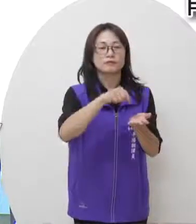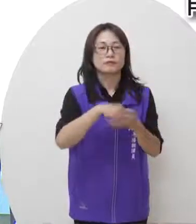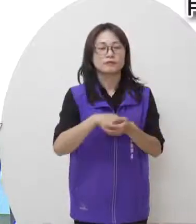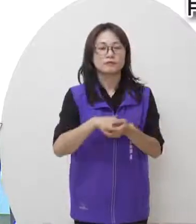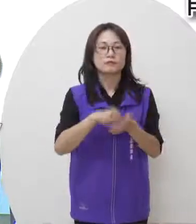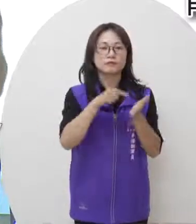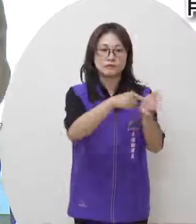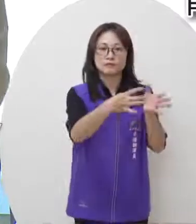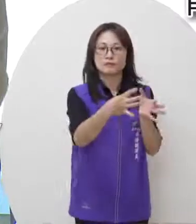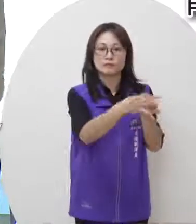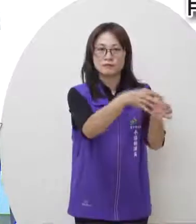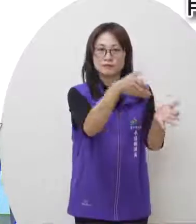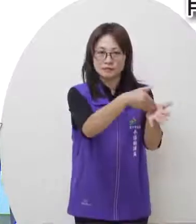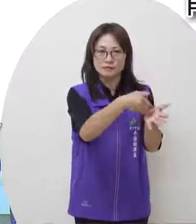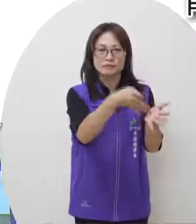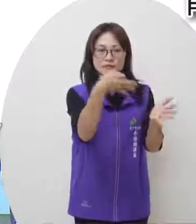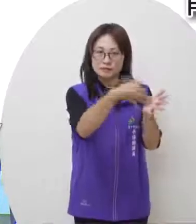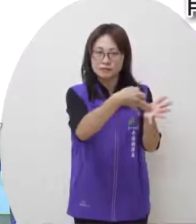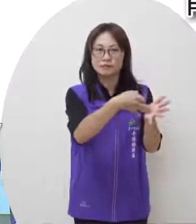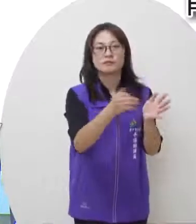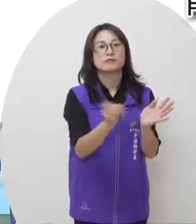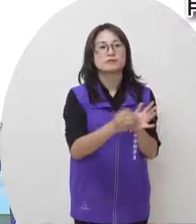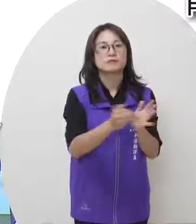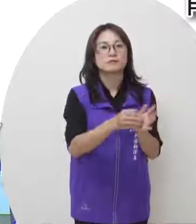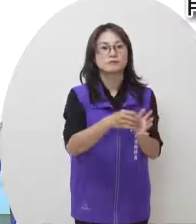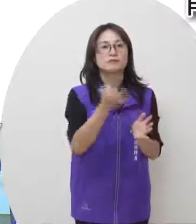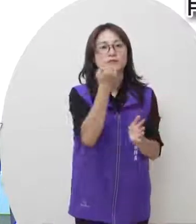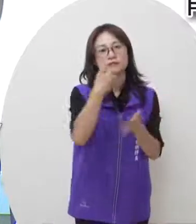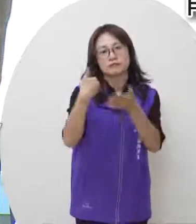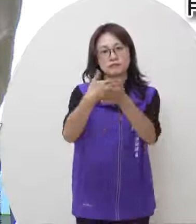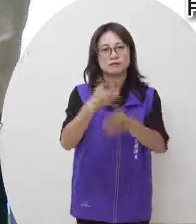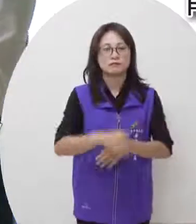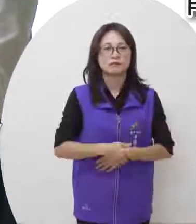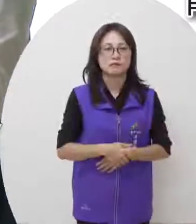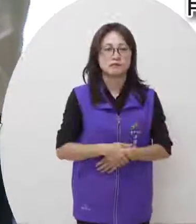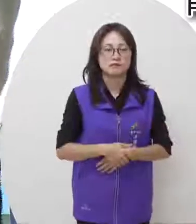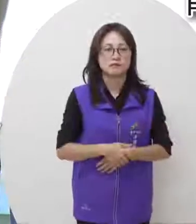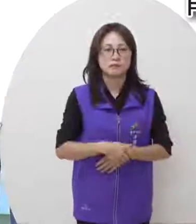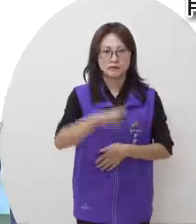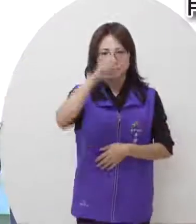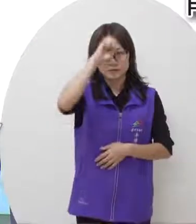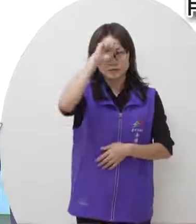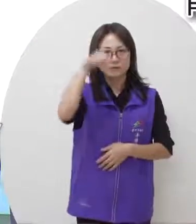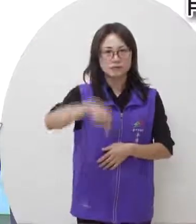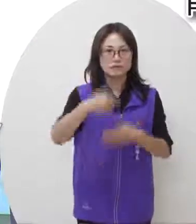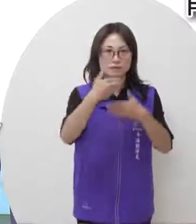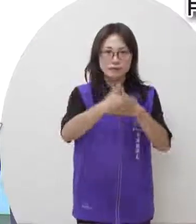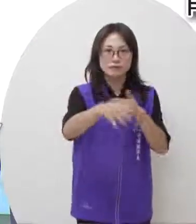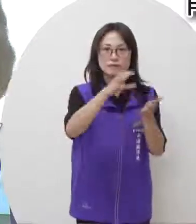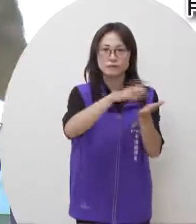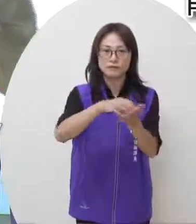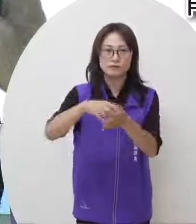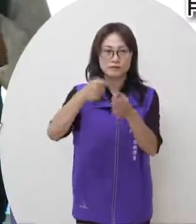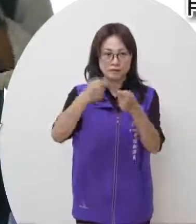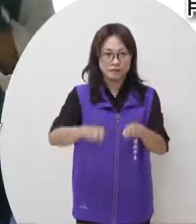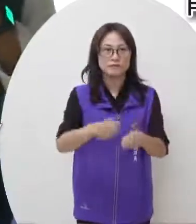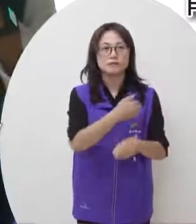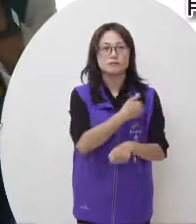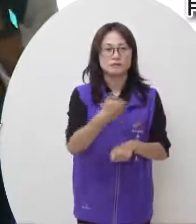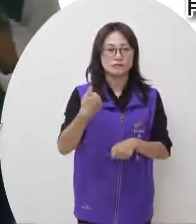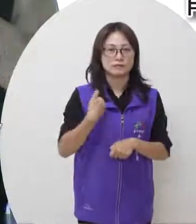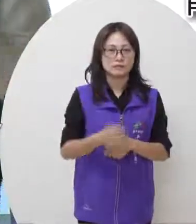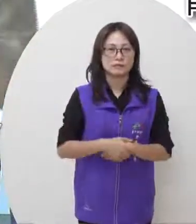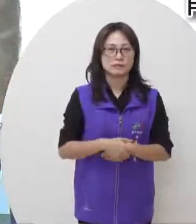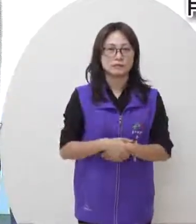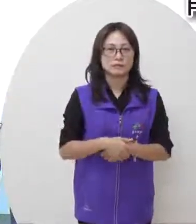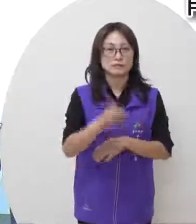马上结束，所以它的速度性我们希望是越简单越好，也降低民众在申办上的不便。所以整个政策的